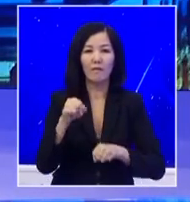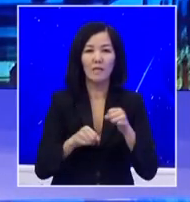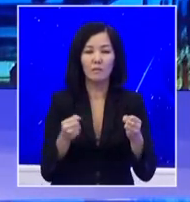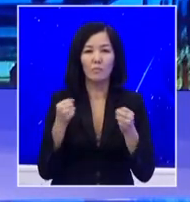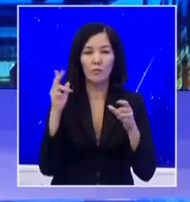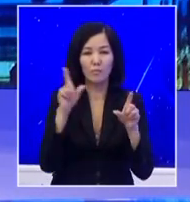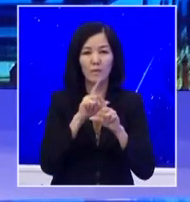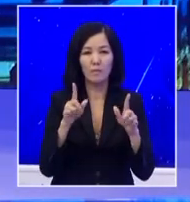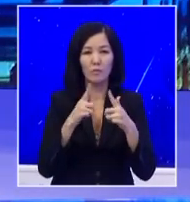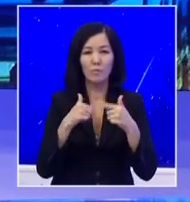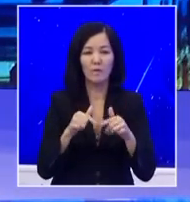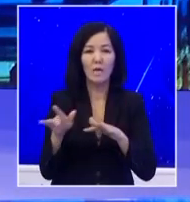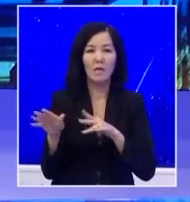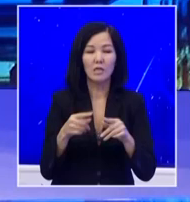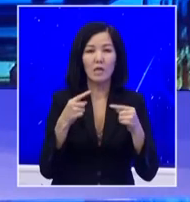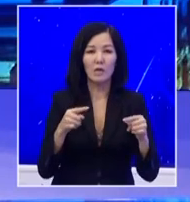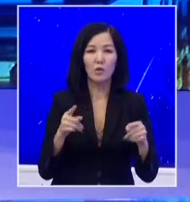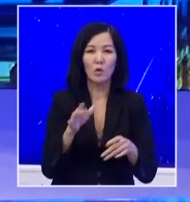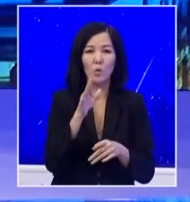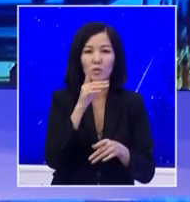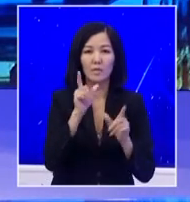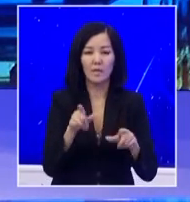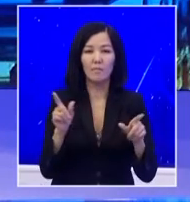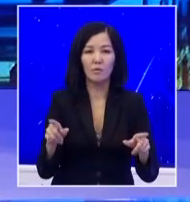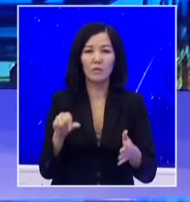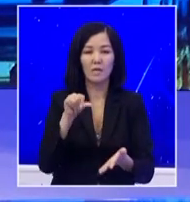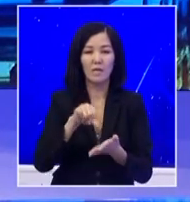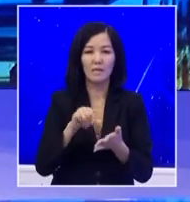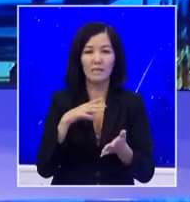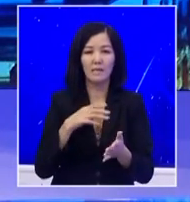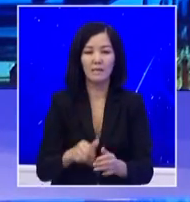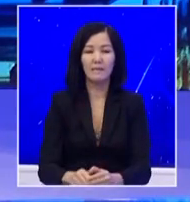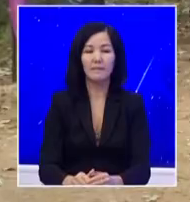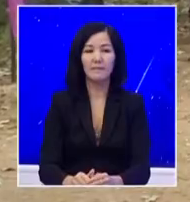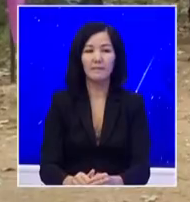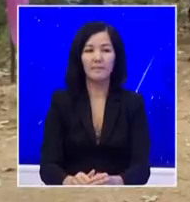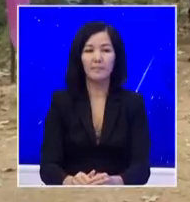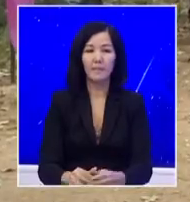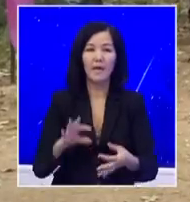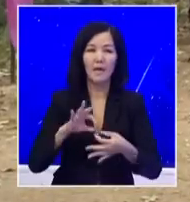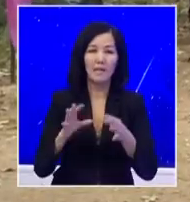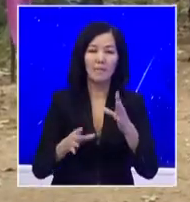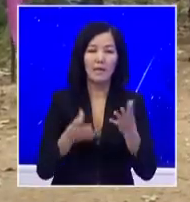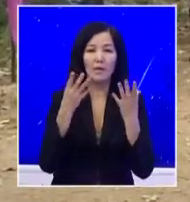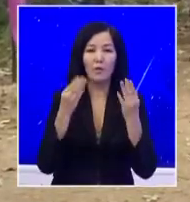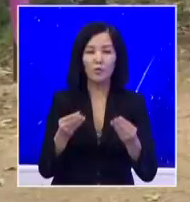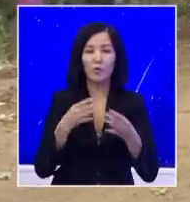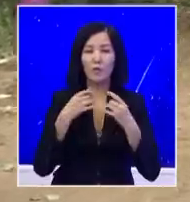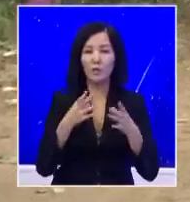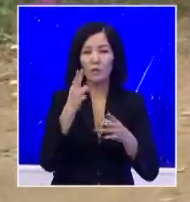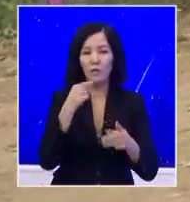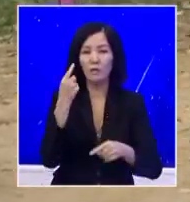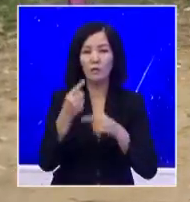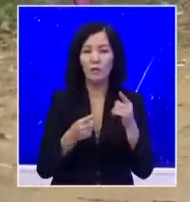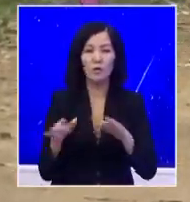мектебі ұйымдастырыпты. Шараға түрлі жастағы 30-ға жуық жас шабандоз қатысты. Олимпиада күнін атап өту өңірдегі дәстүрлі